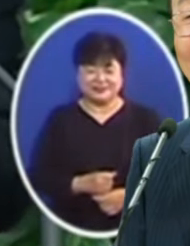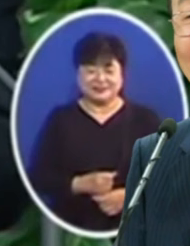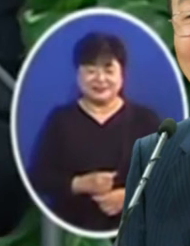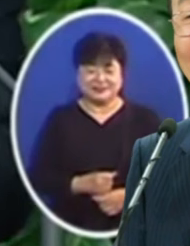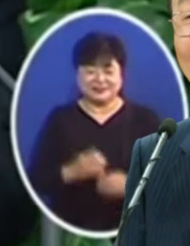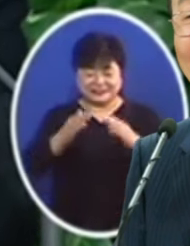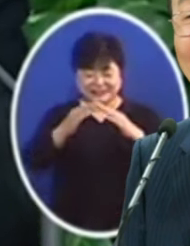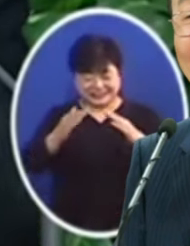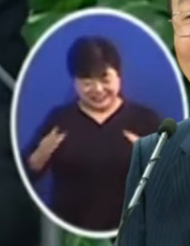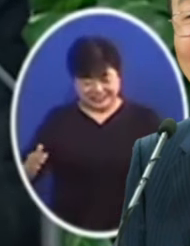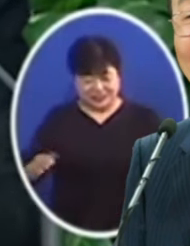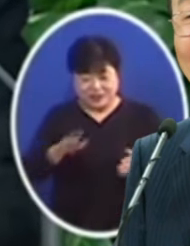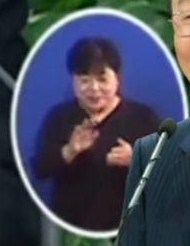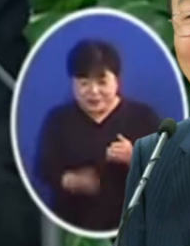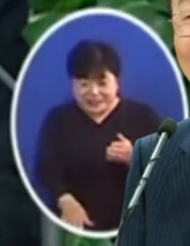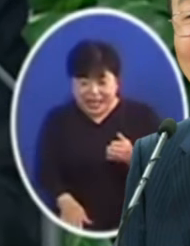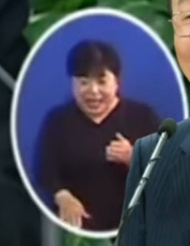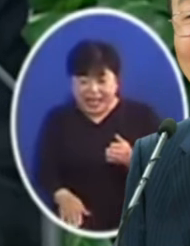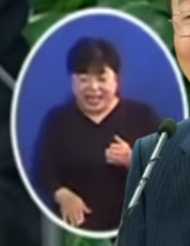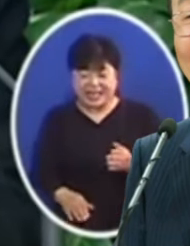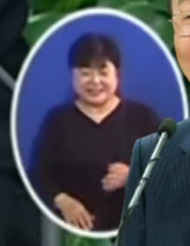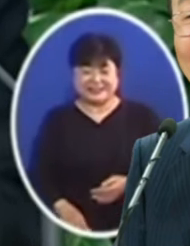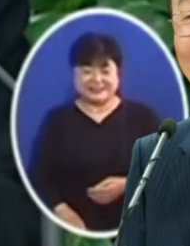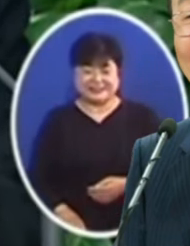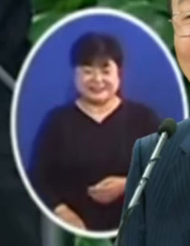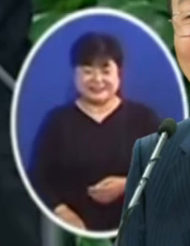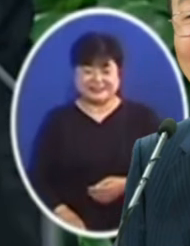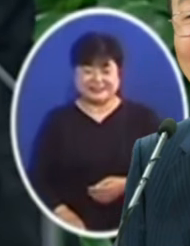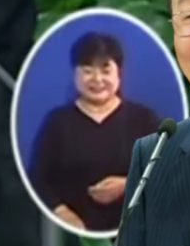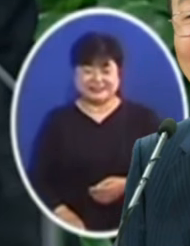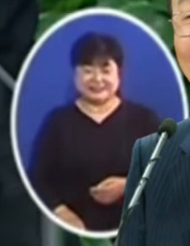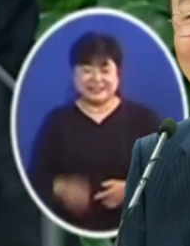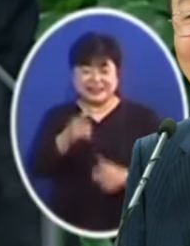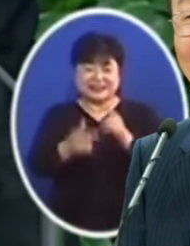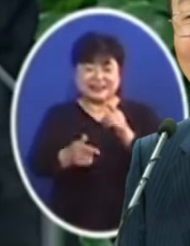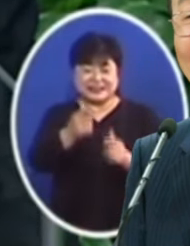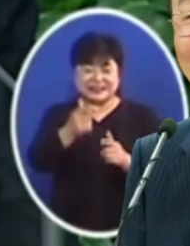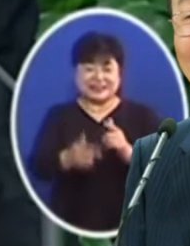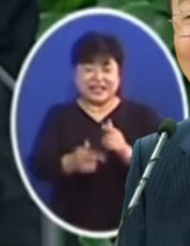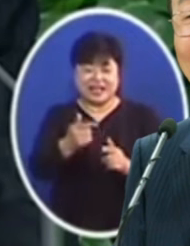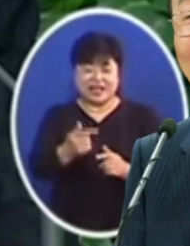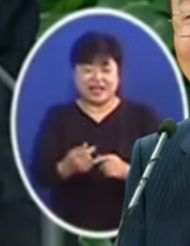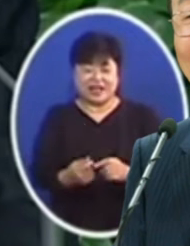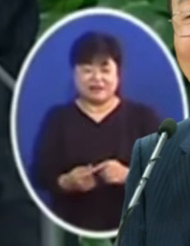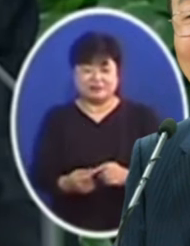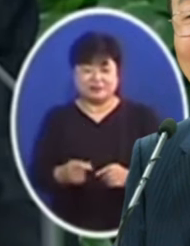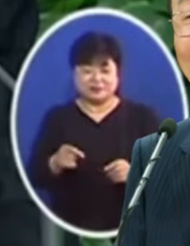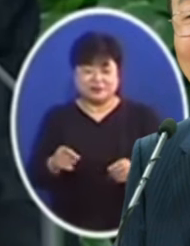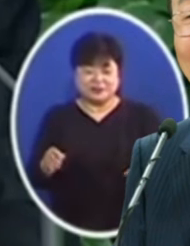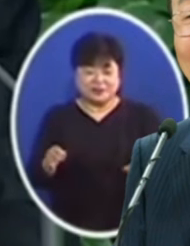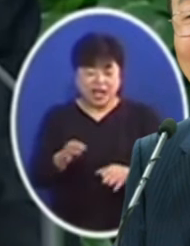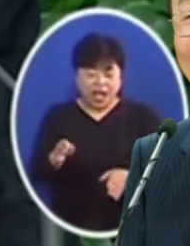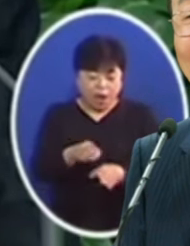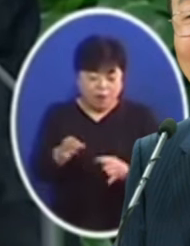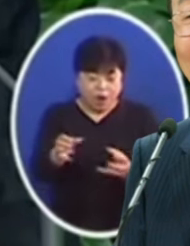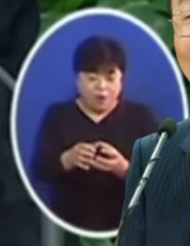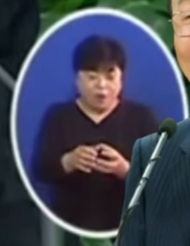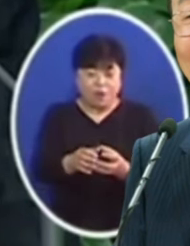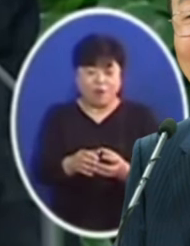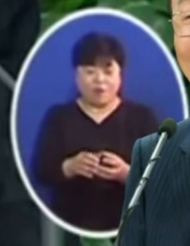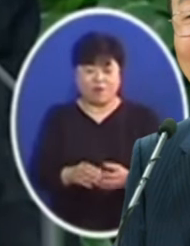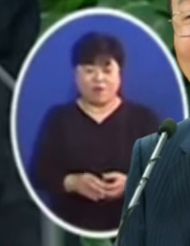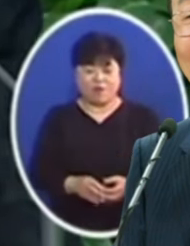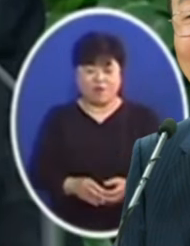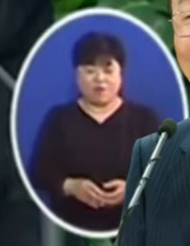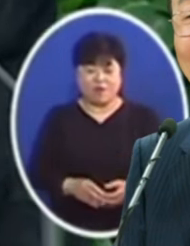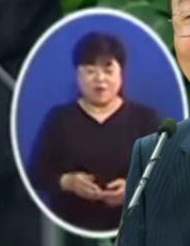세워놓고 그 밑에다가 이런 지푸레기를 잔뜩 갖다 놓고 나다들